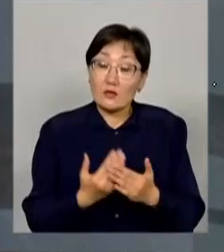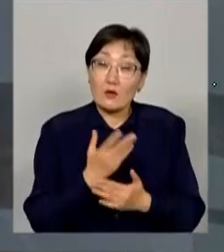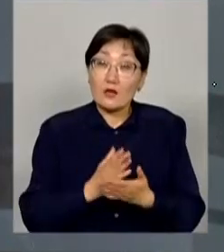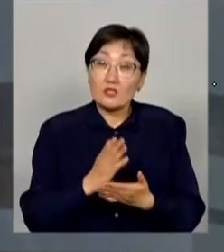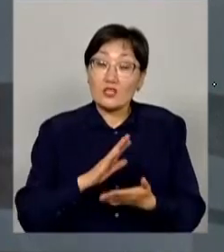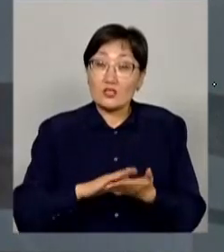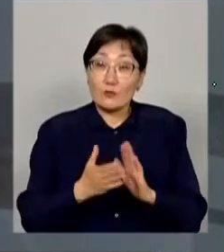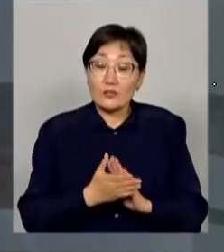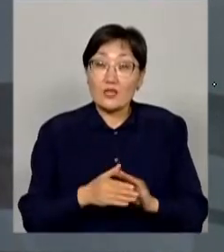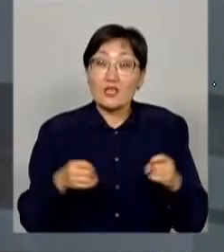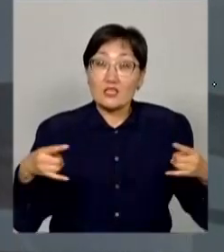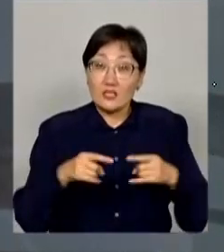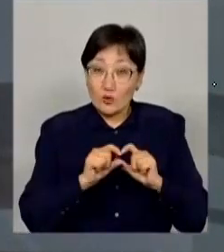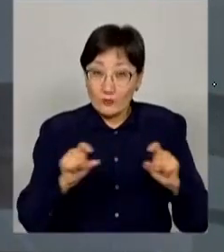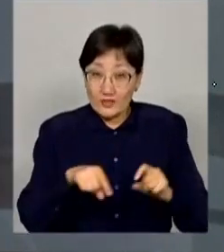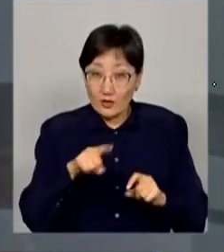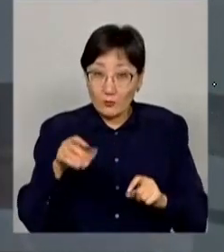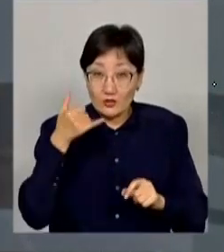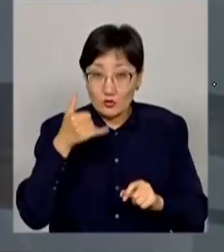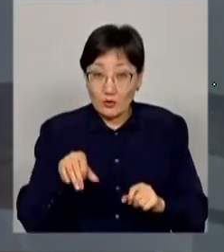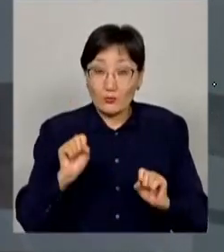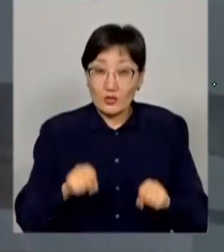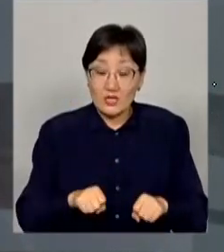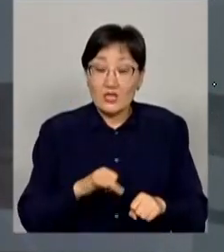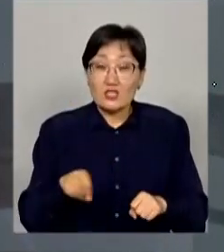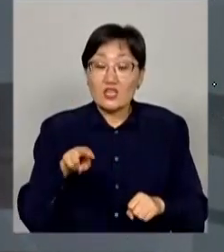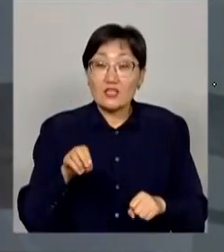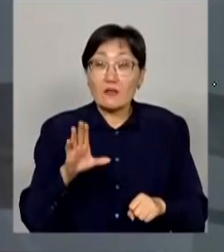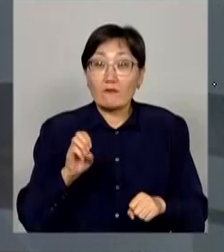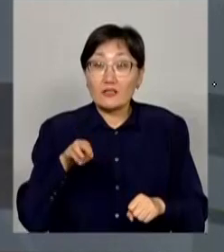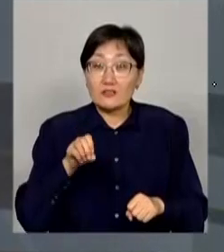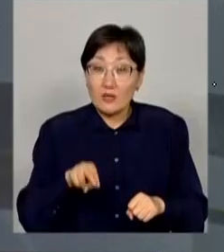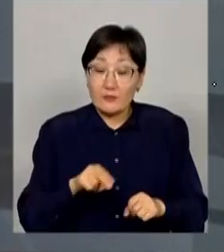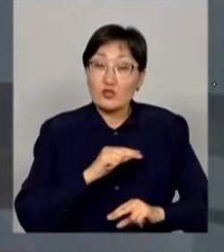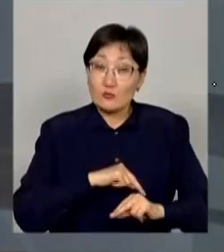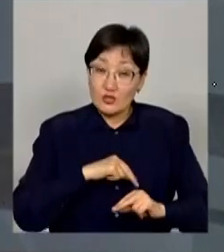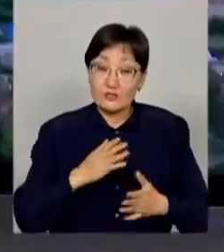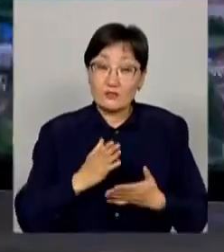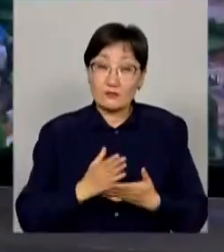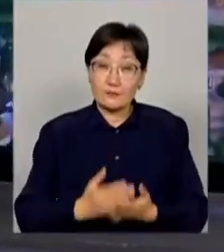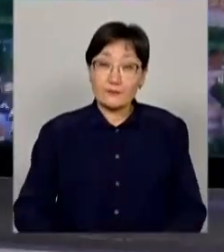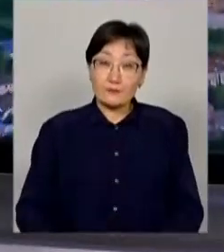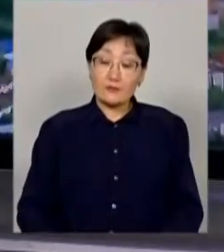болса, редакциямыздың экранда көрсетілген нөмірлеріне хабарласыңыздар. Сондай-ақ WhatsApp желісі де іске қосыла.